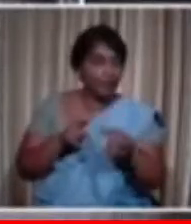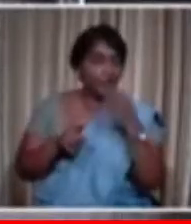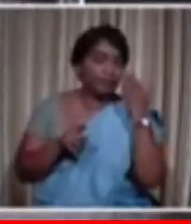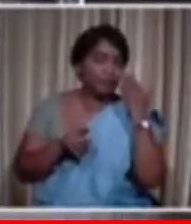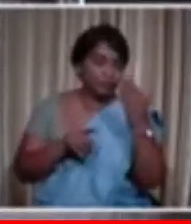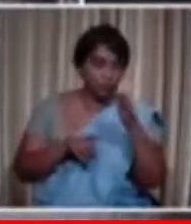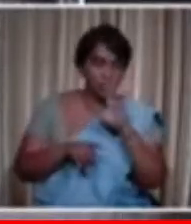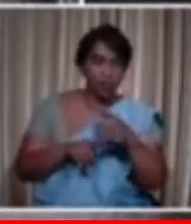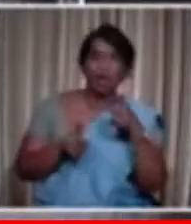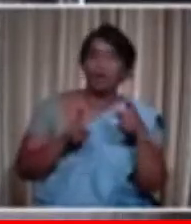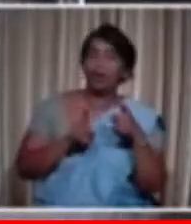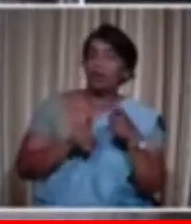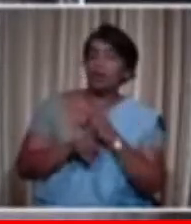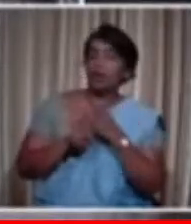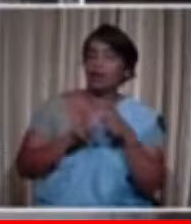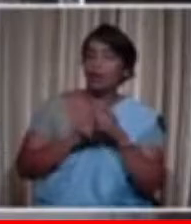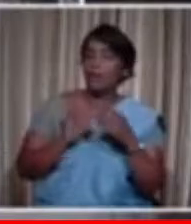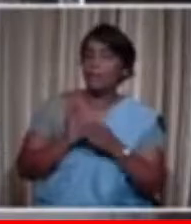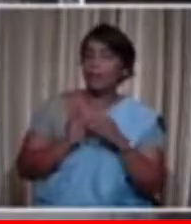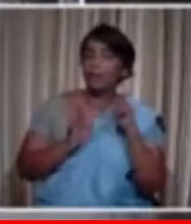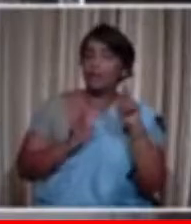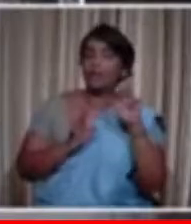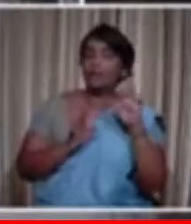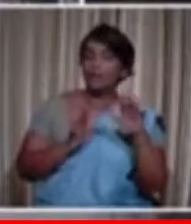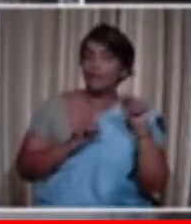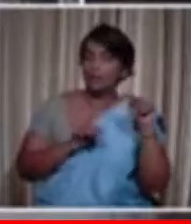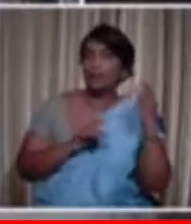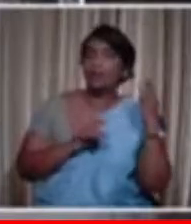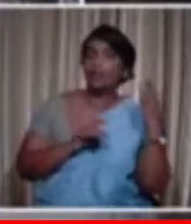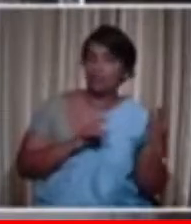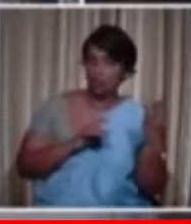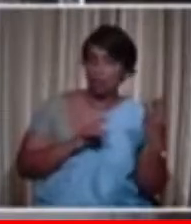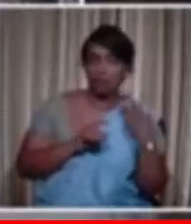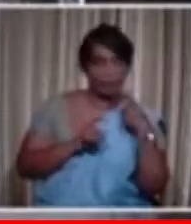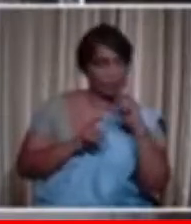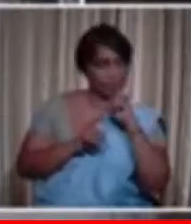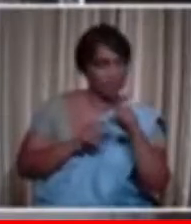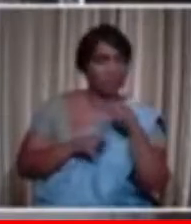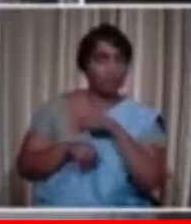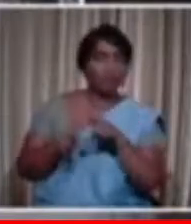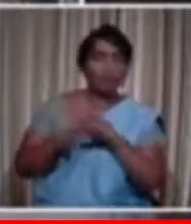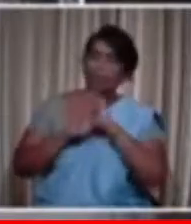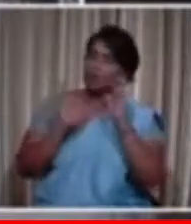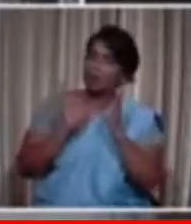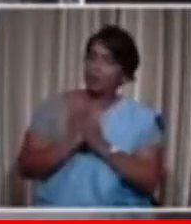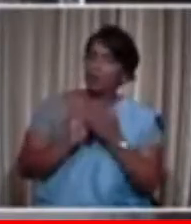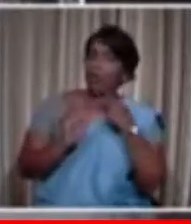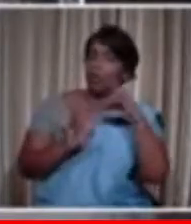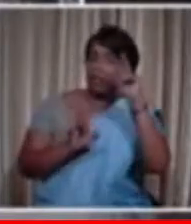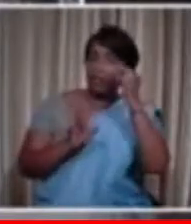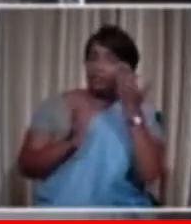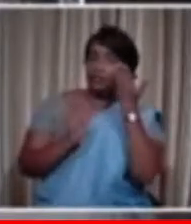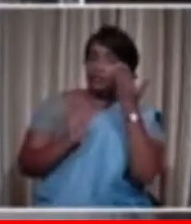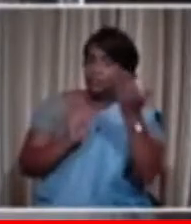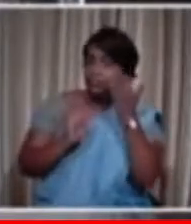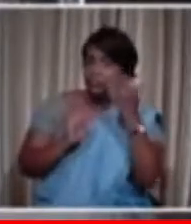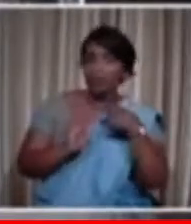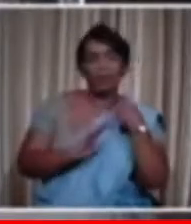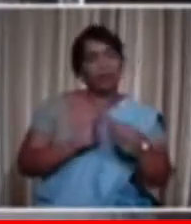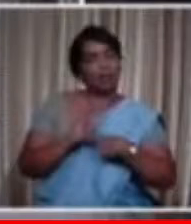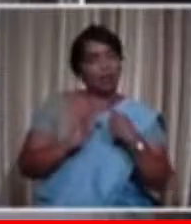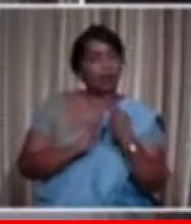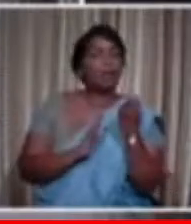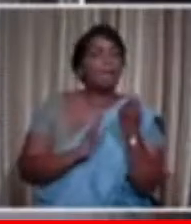ගරු කතානායකතුමනි ඒක ඩොලර් මිලියන 29.3ක් කියලායි සඳහන් කරන්නේ මේ හැම දර්ශකයකින්ම පෙන්වන්නේ